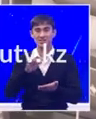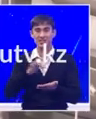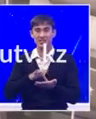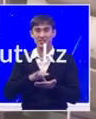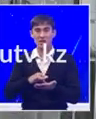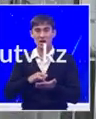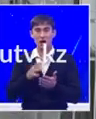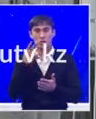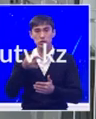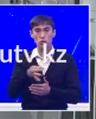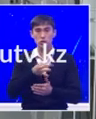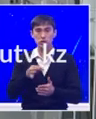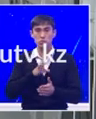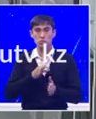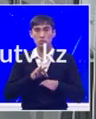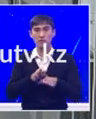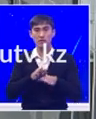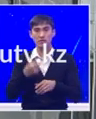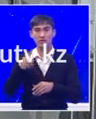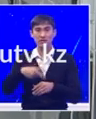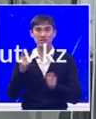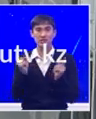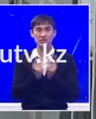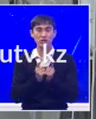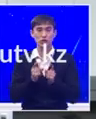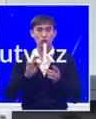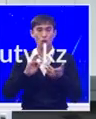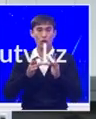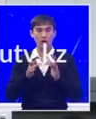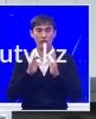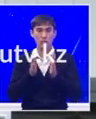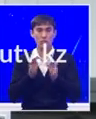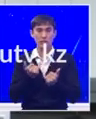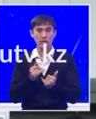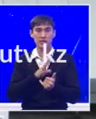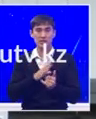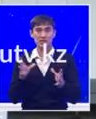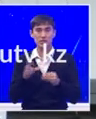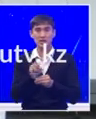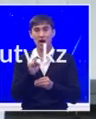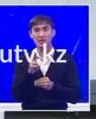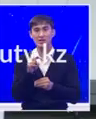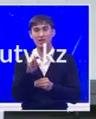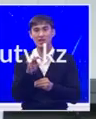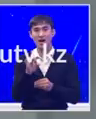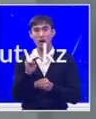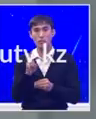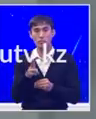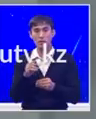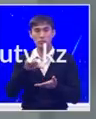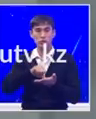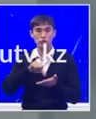развития Алматинской области были проведены более 20 встреч в онлайн-формате совместно с Астана Хаб, где приняли участие